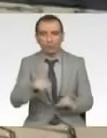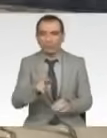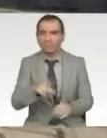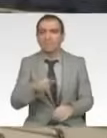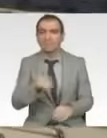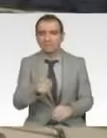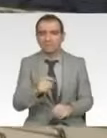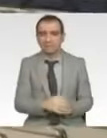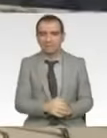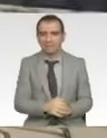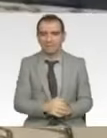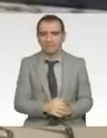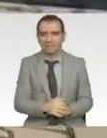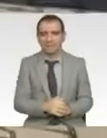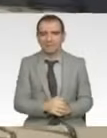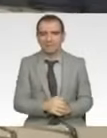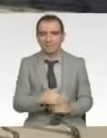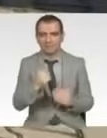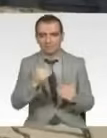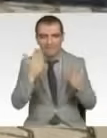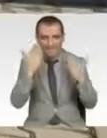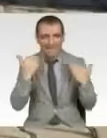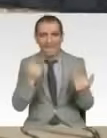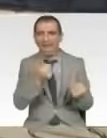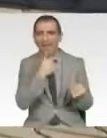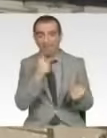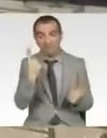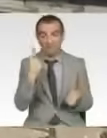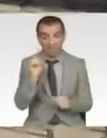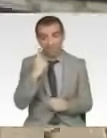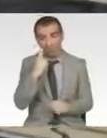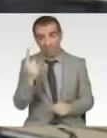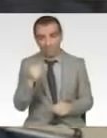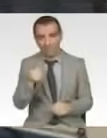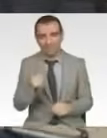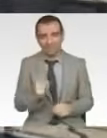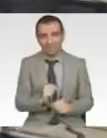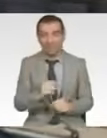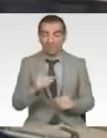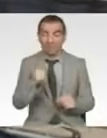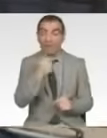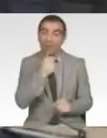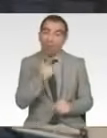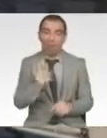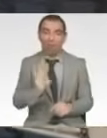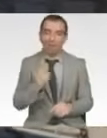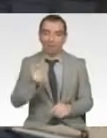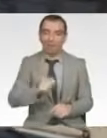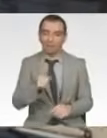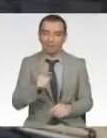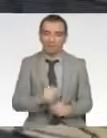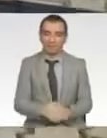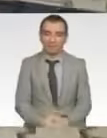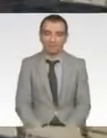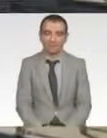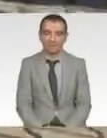dövülür mü? O zaman gelin damada bir göstersin nasıl yapıldığını. Damat öyle yapsın.